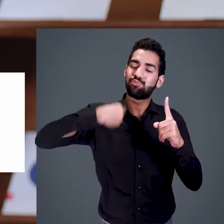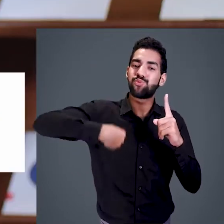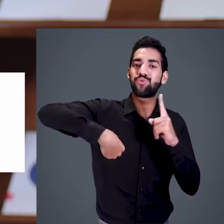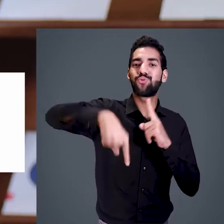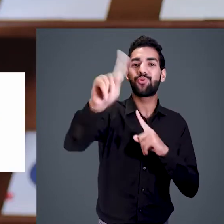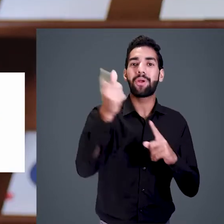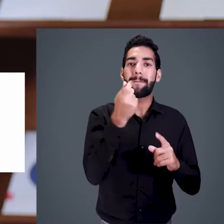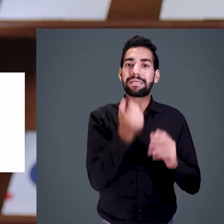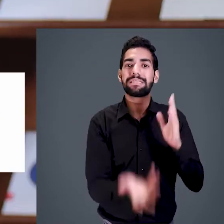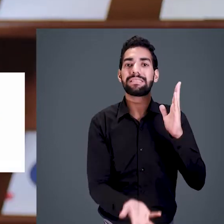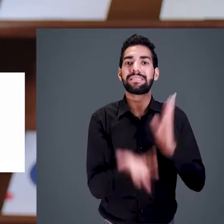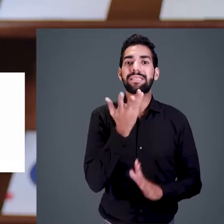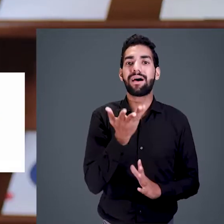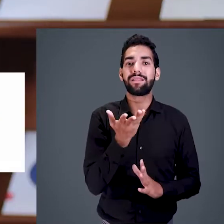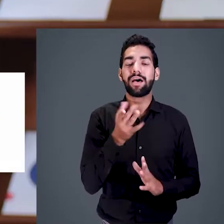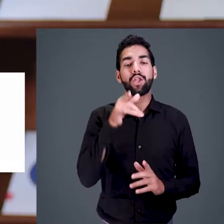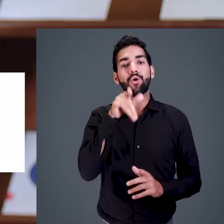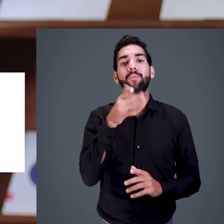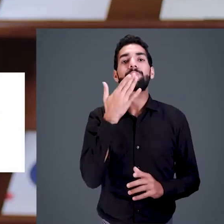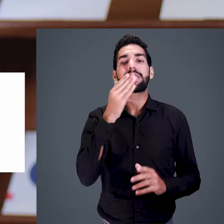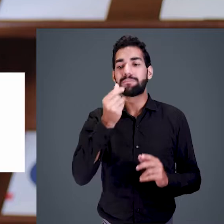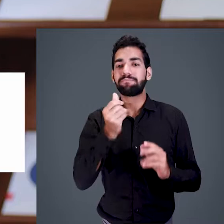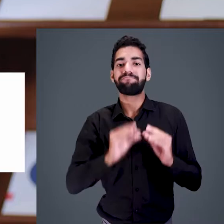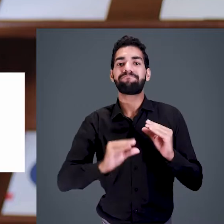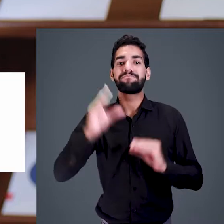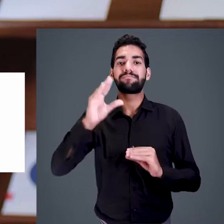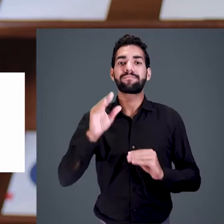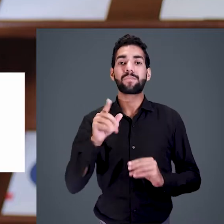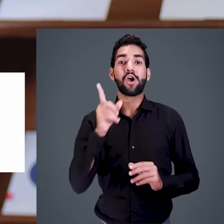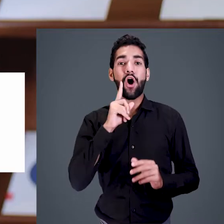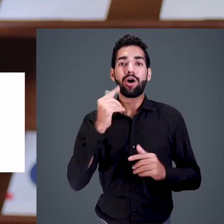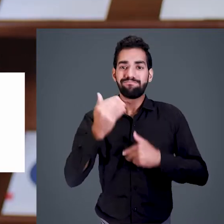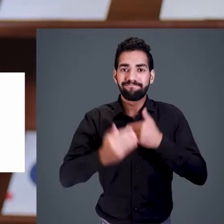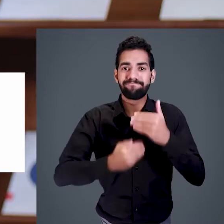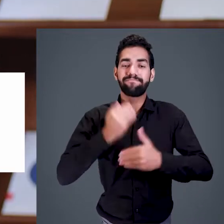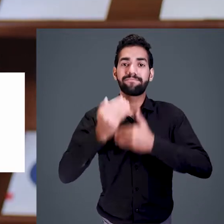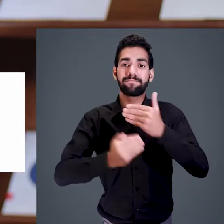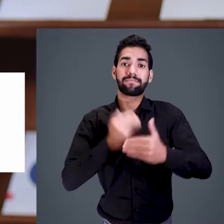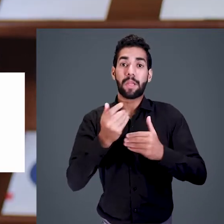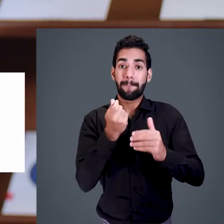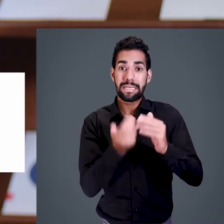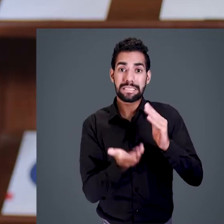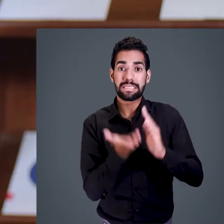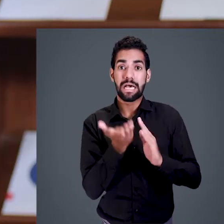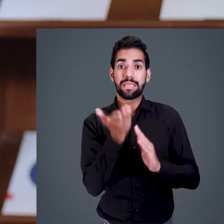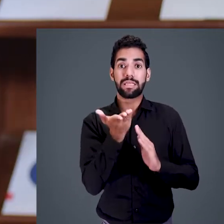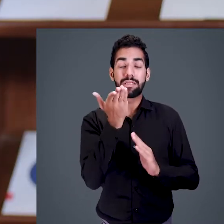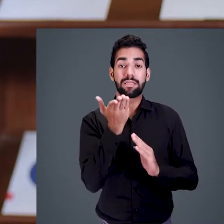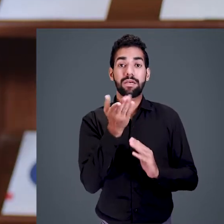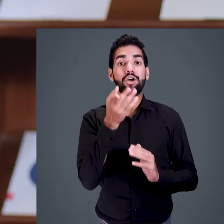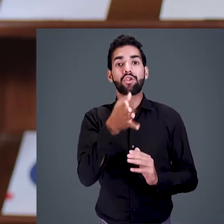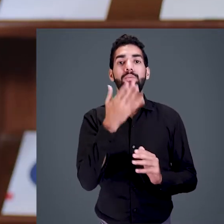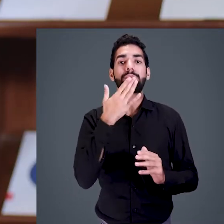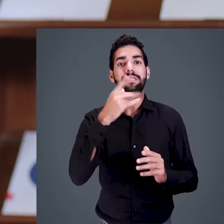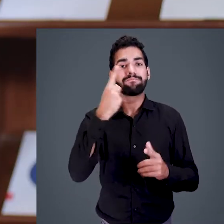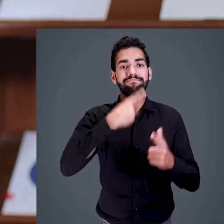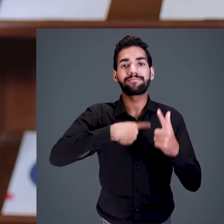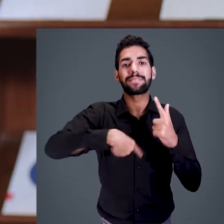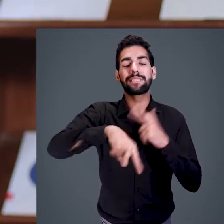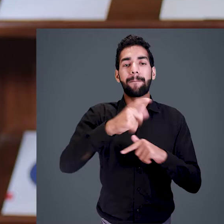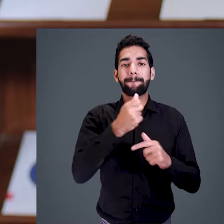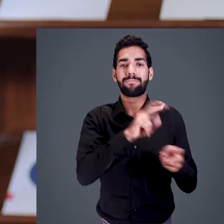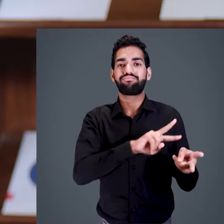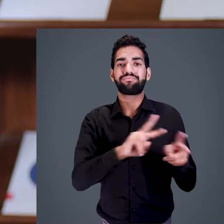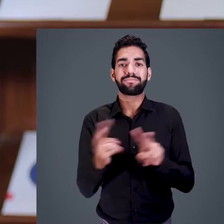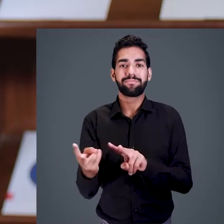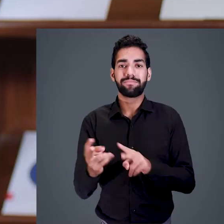آبویسلی آپ کی کاسٹ آف پروڈکشن انکریز ہو رہی ہے، اور جیسے جیسے آپ کی کاسٹ بڑھے گی وہ آپ کی پرائسز میں